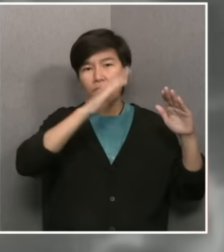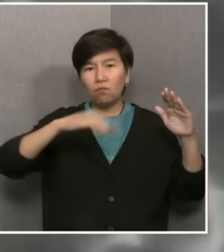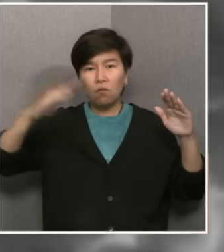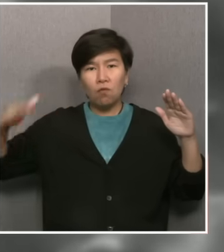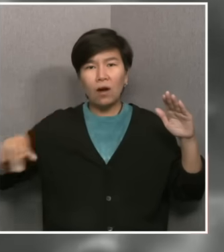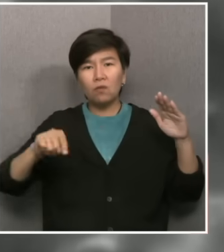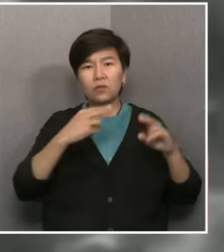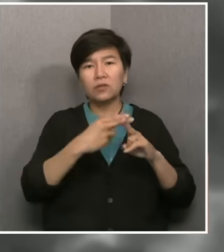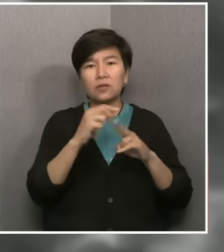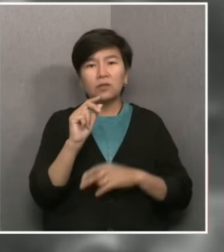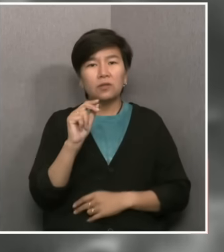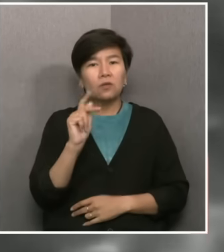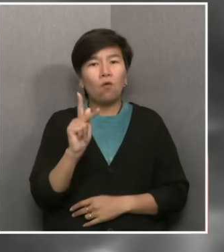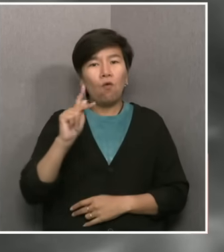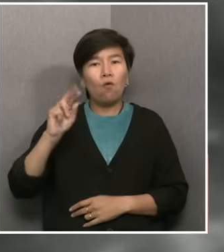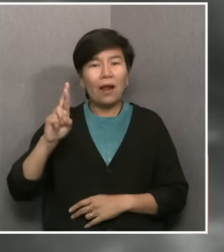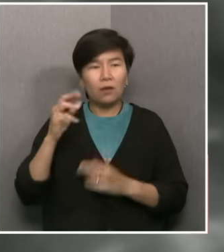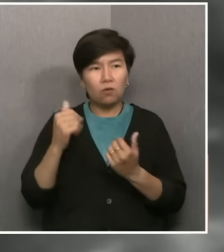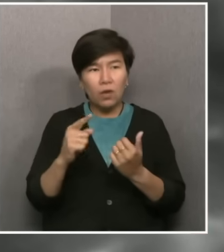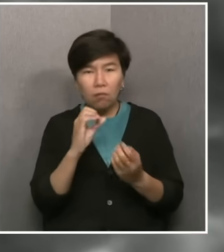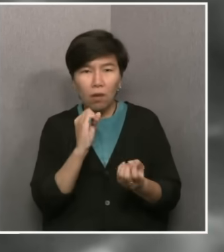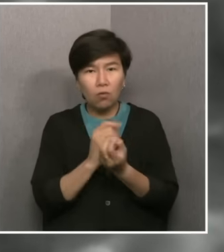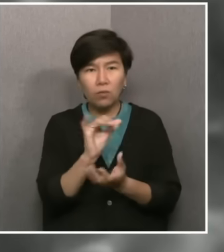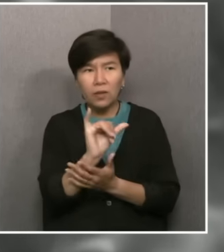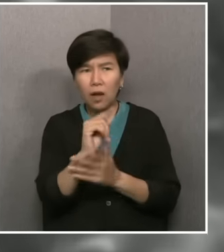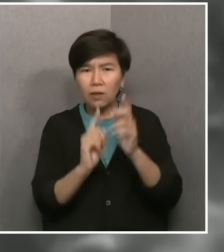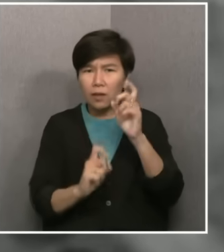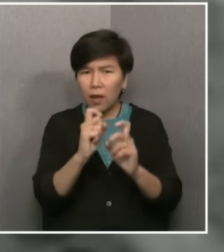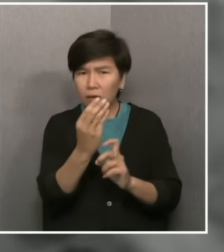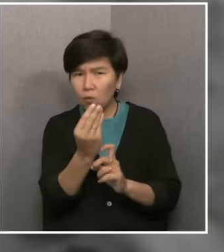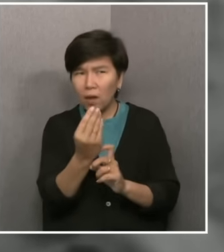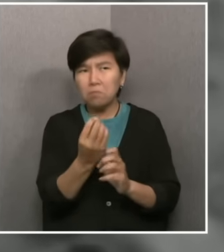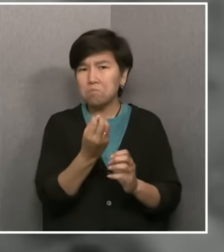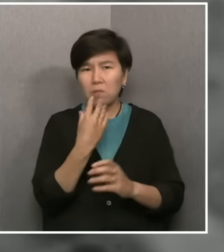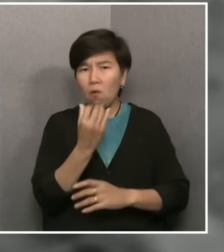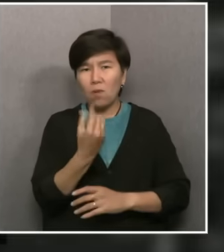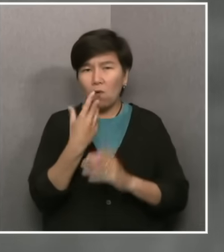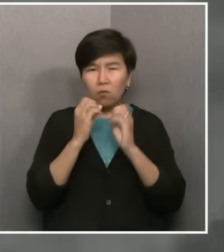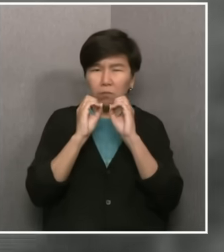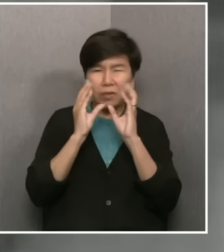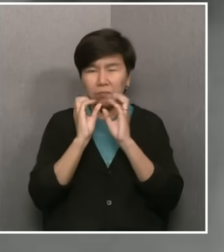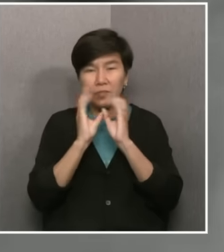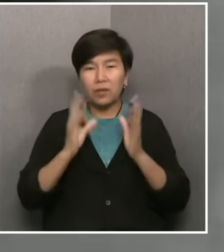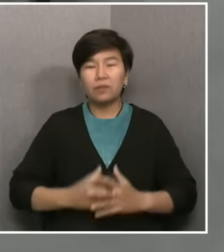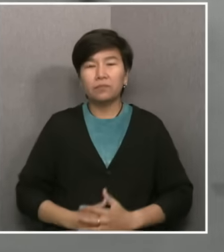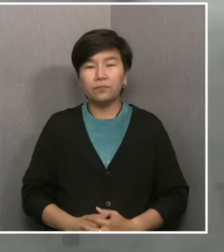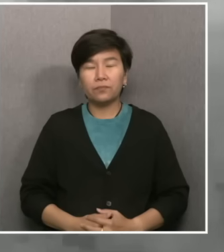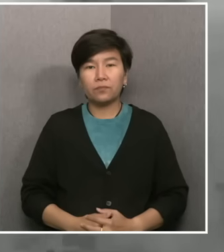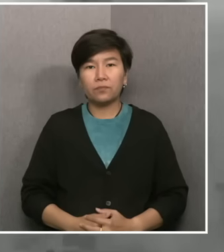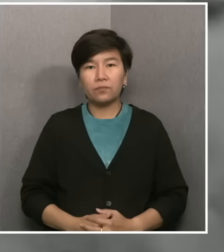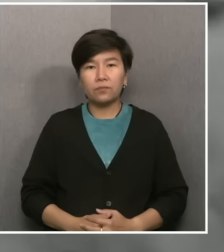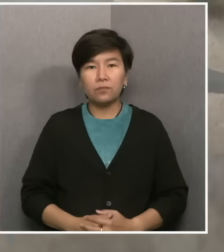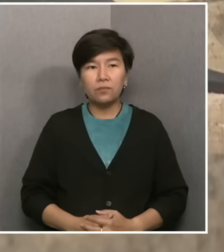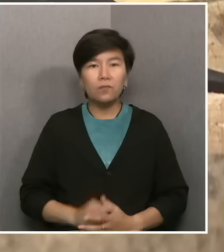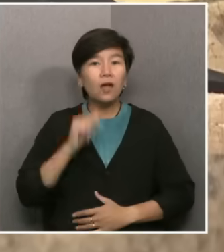ต้นยังไม่มีรายงานความเสียหายรวมถึงจำนวนผู้เสียชีวิตและได้รับบาดเจ็บที่แน่ชัดค่ะสำนักข่าว